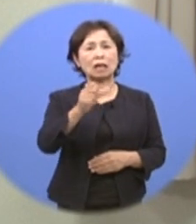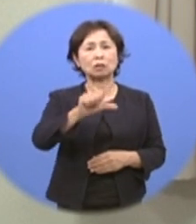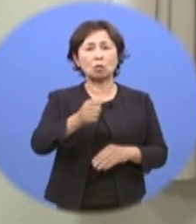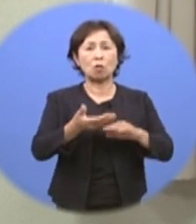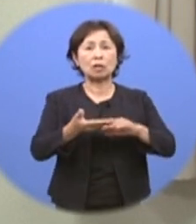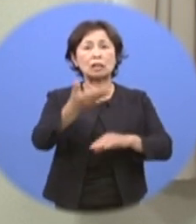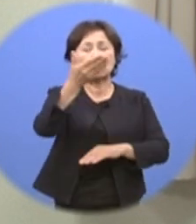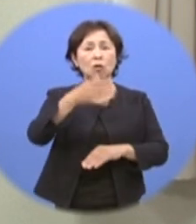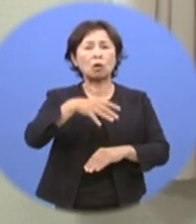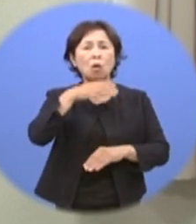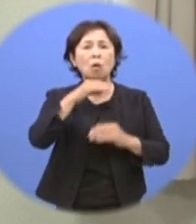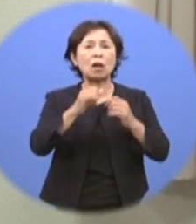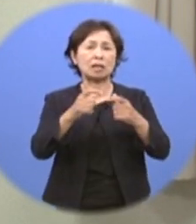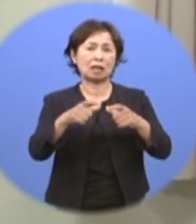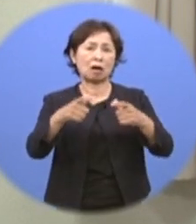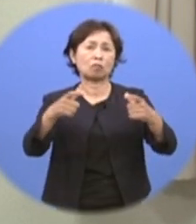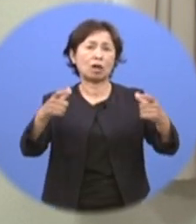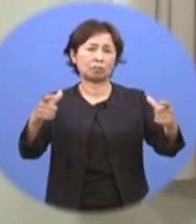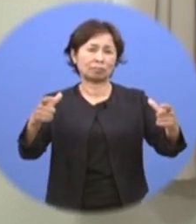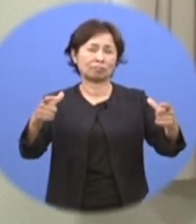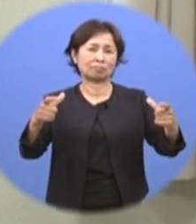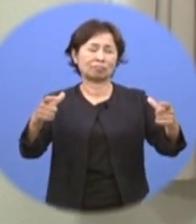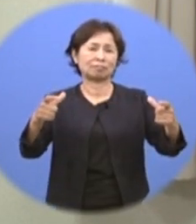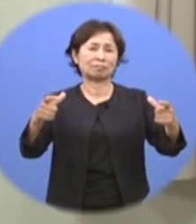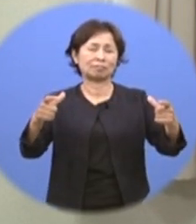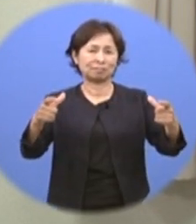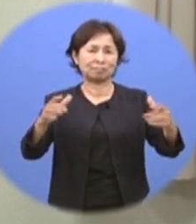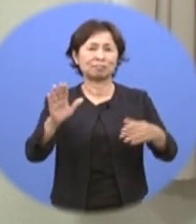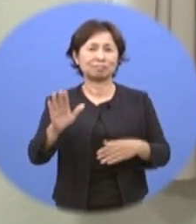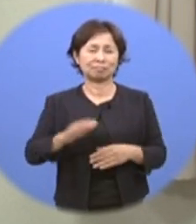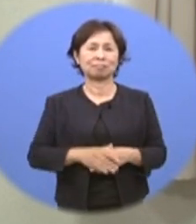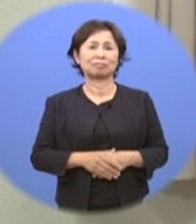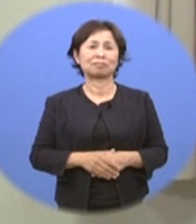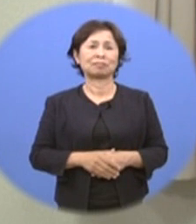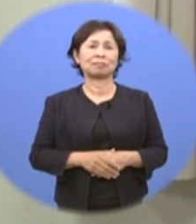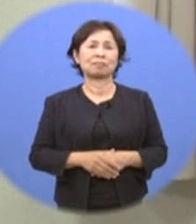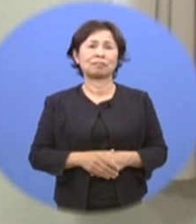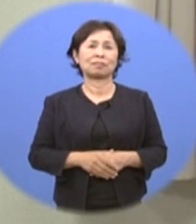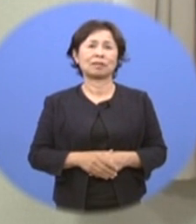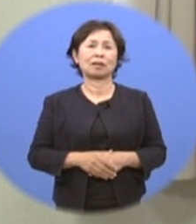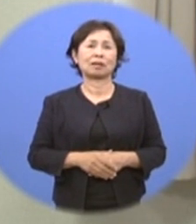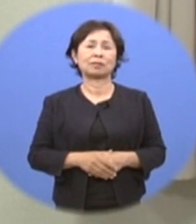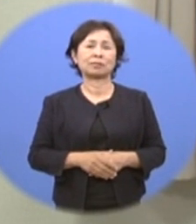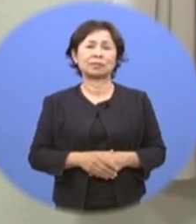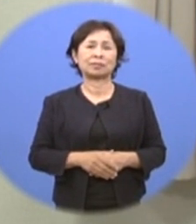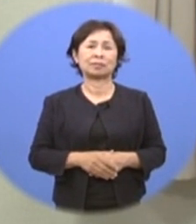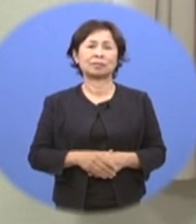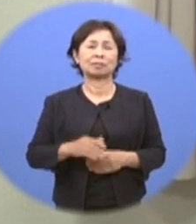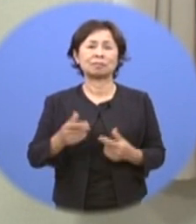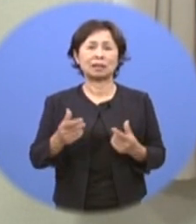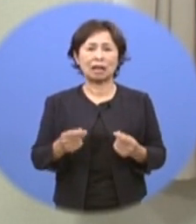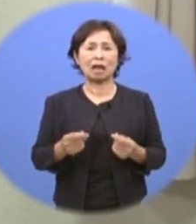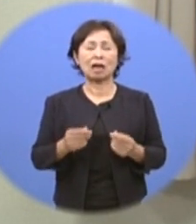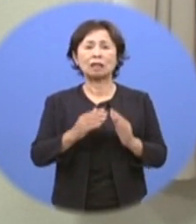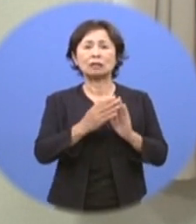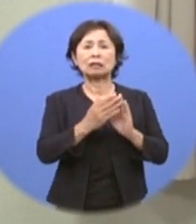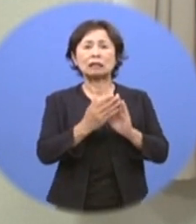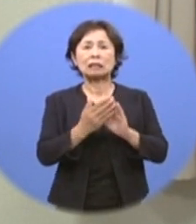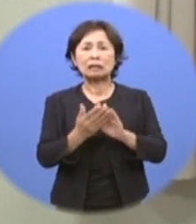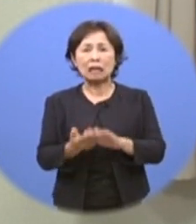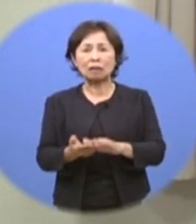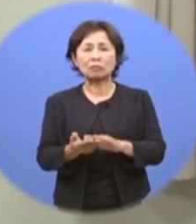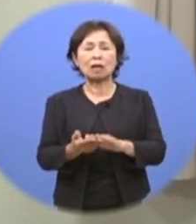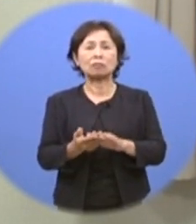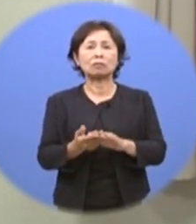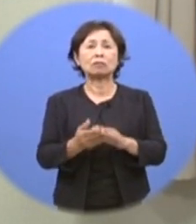の高齢者も増えていくというふうに言われてございます。その中でやはり亡くなる方も増えてい